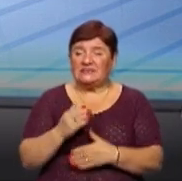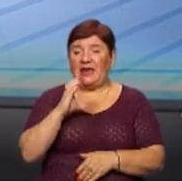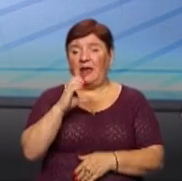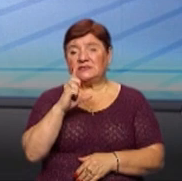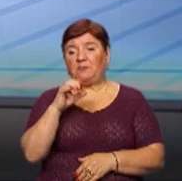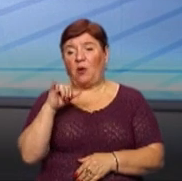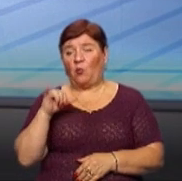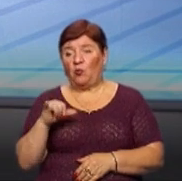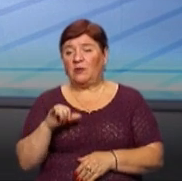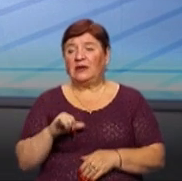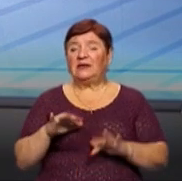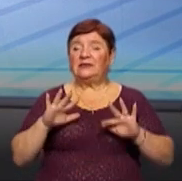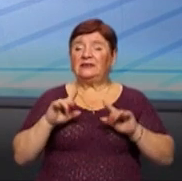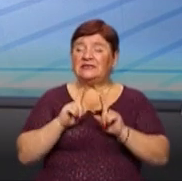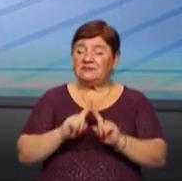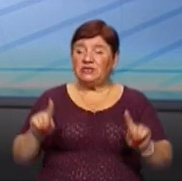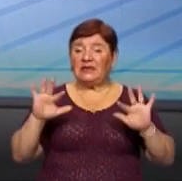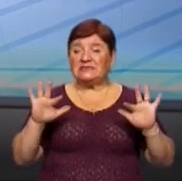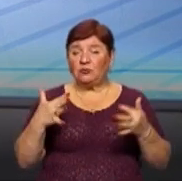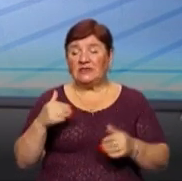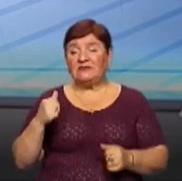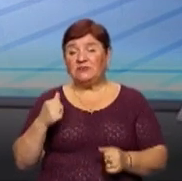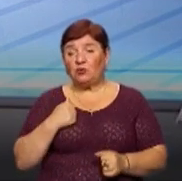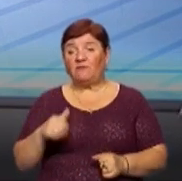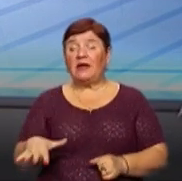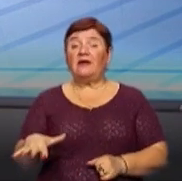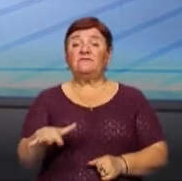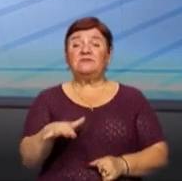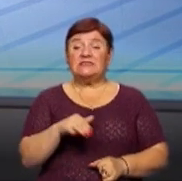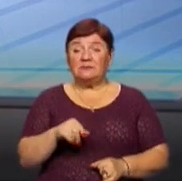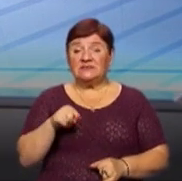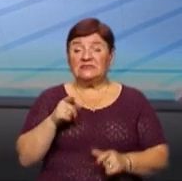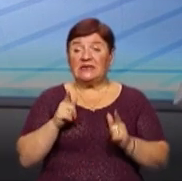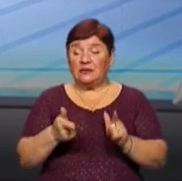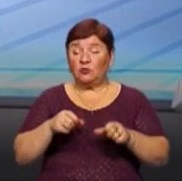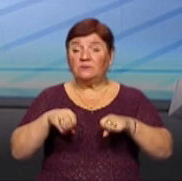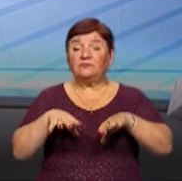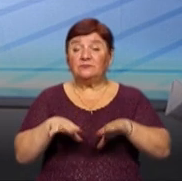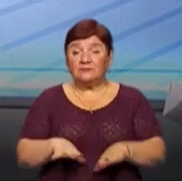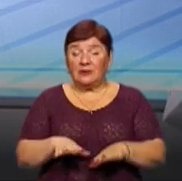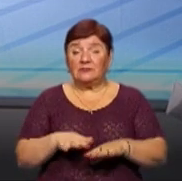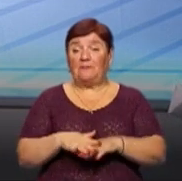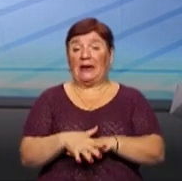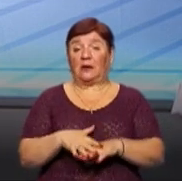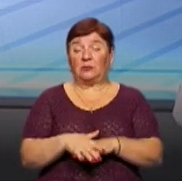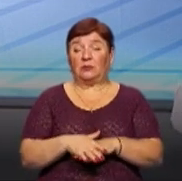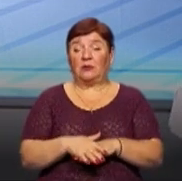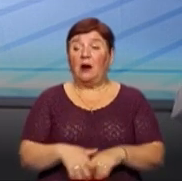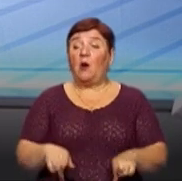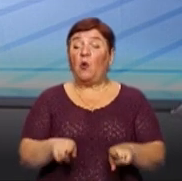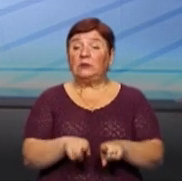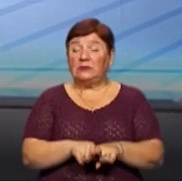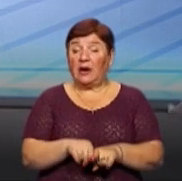СБУ, надзвичайні ситуації, військові і так далі. Всі, згідно цієї постанови, мали право на перерахунок. Однак,